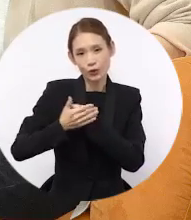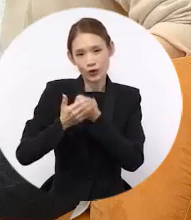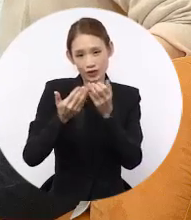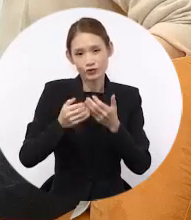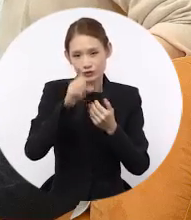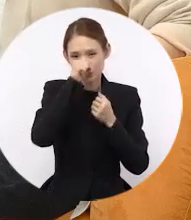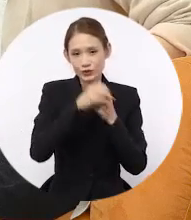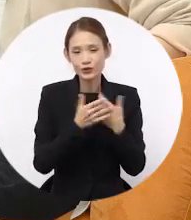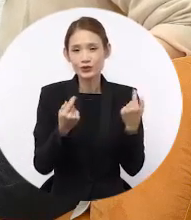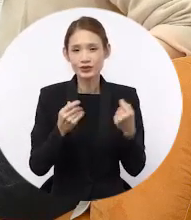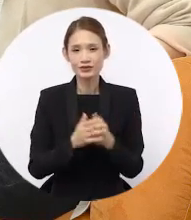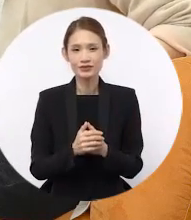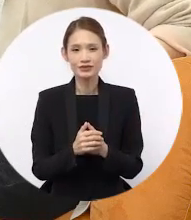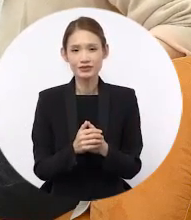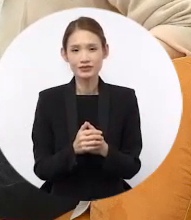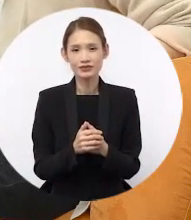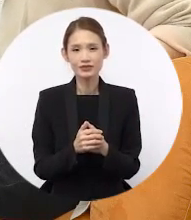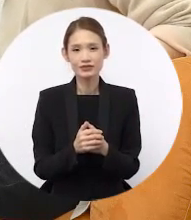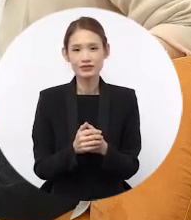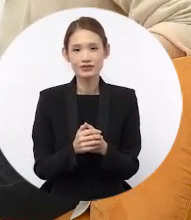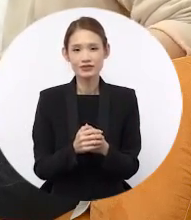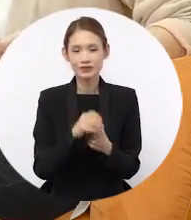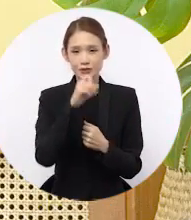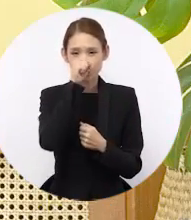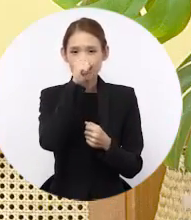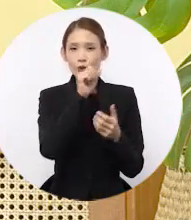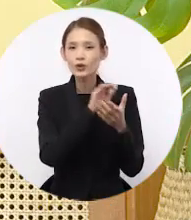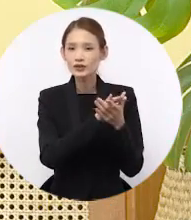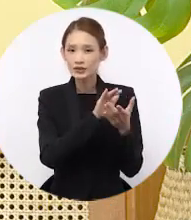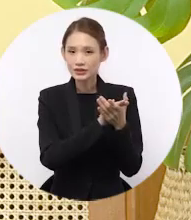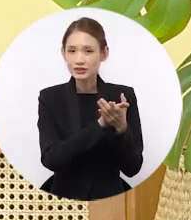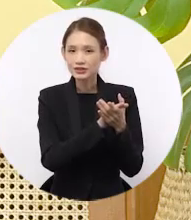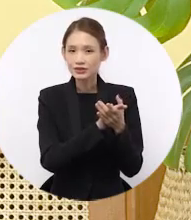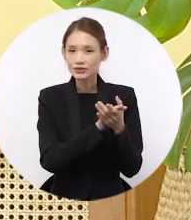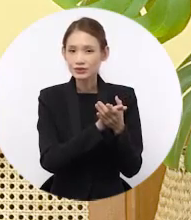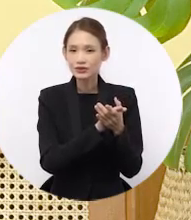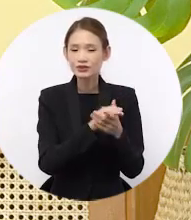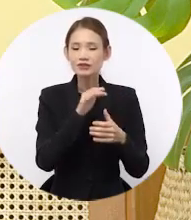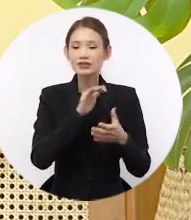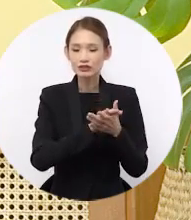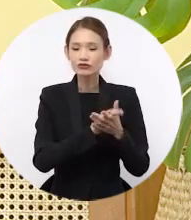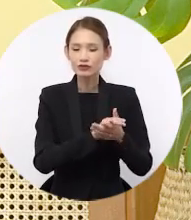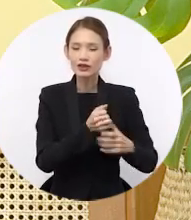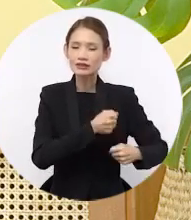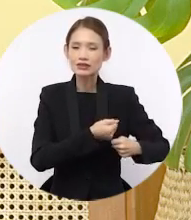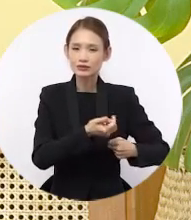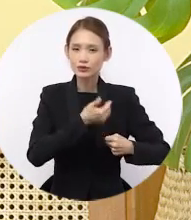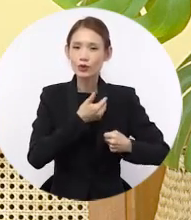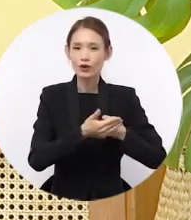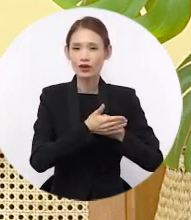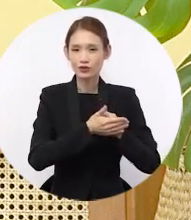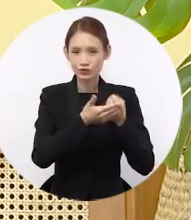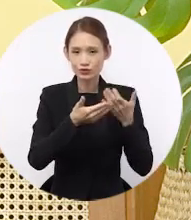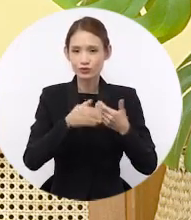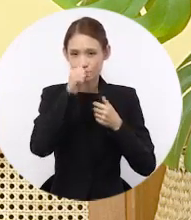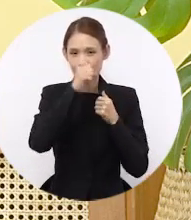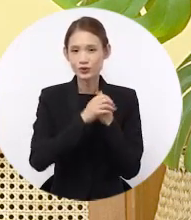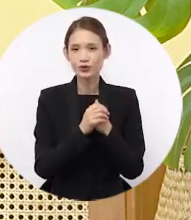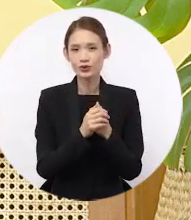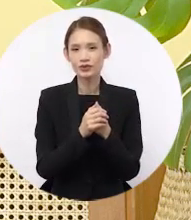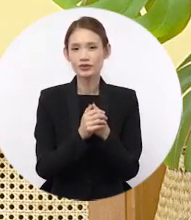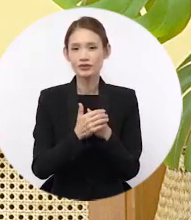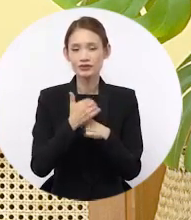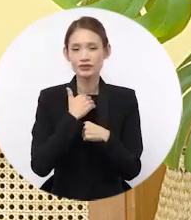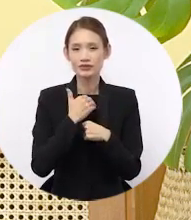같은데요. 아니, 좋은 친구가 짐 드는 거 이런 거 어떨까요? 한솔님. 좋은 친구가 친구가 짐을 들어준다면 굉장히 좋죠.